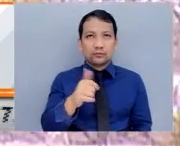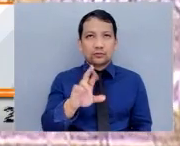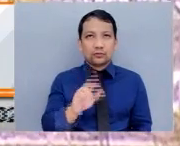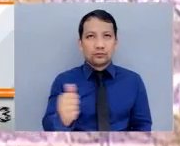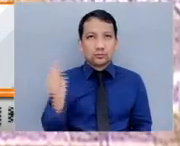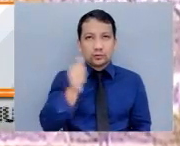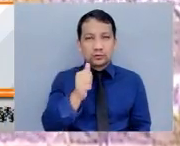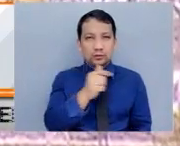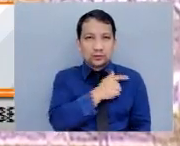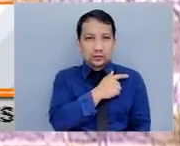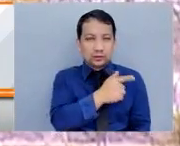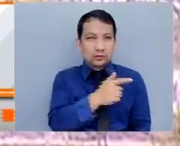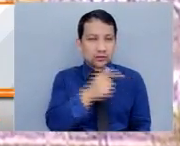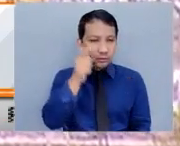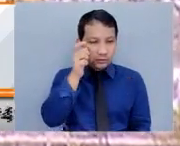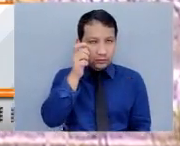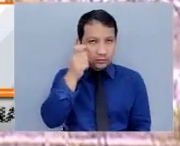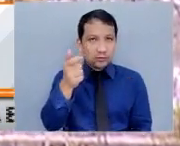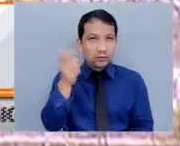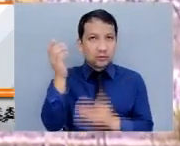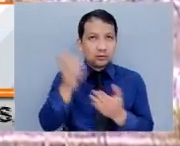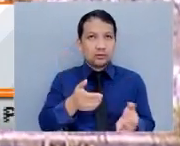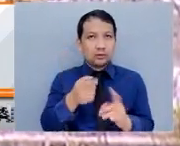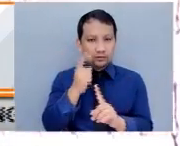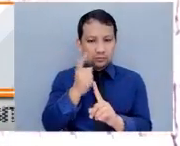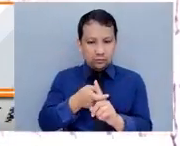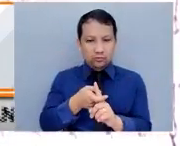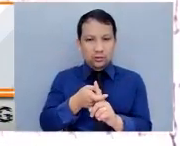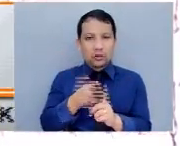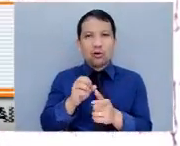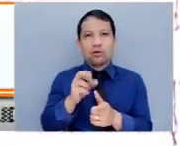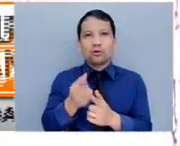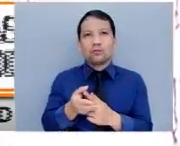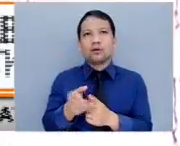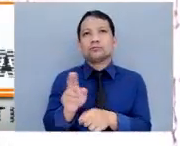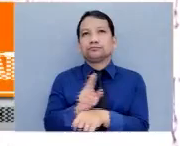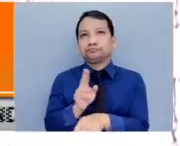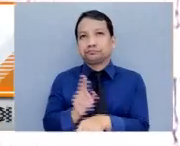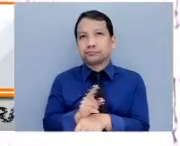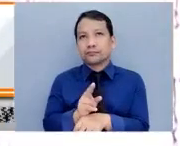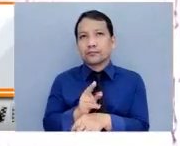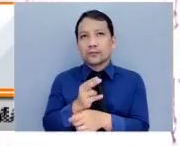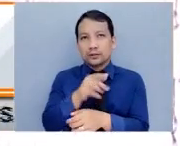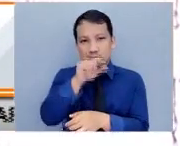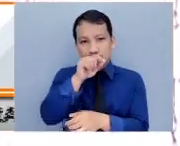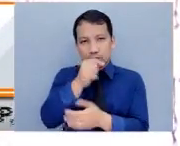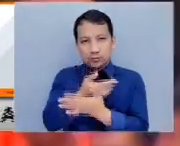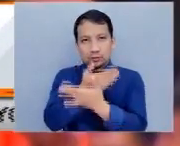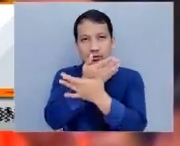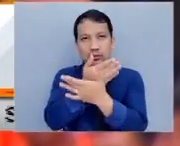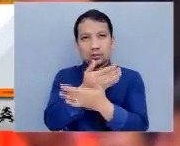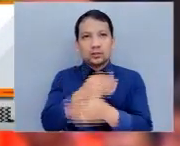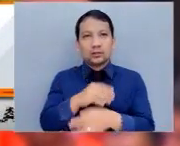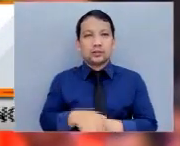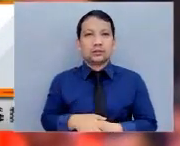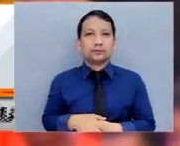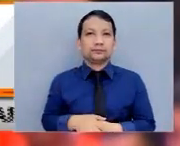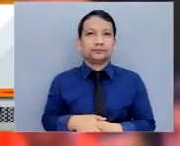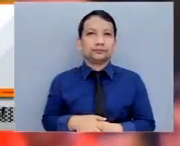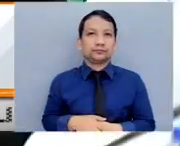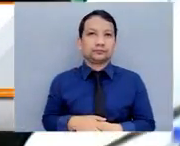Jr., inilalagay na raw ang mga droga sa kondom o hindi kaya ay gumagamit ng kalapati. Palalakihin, tuturuan yung mga